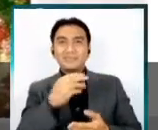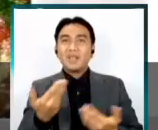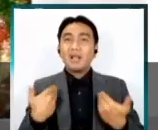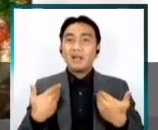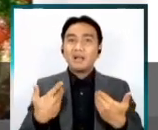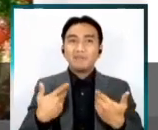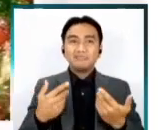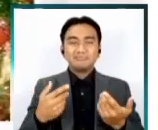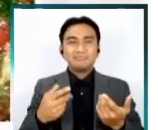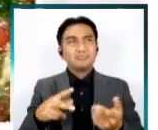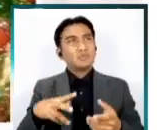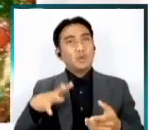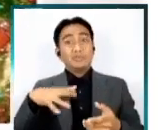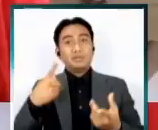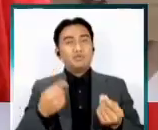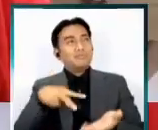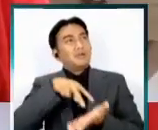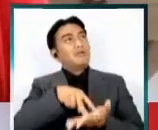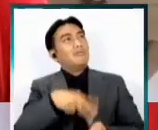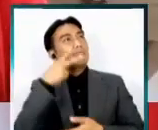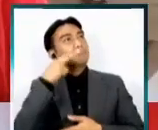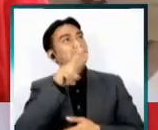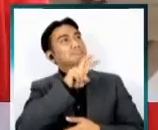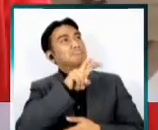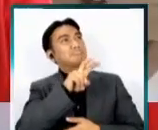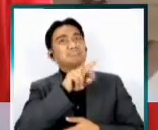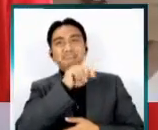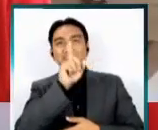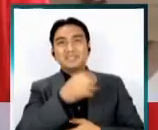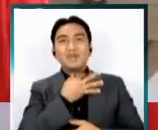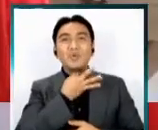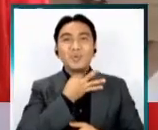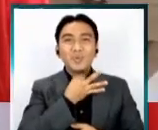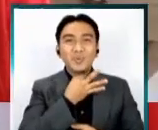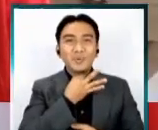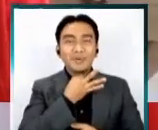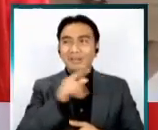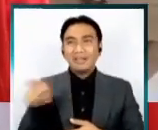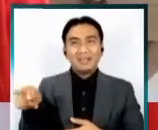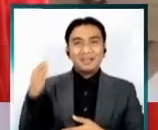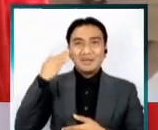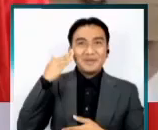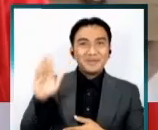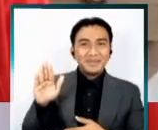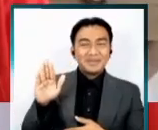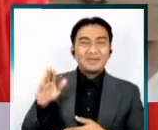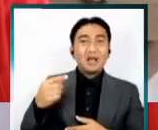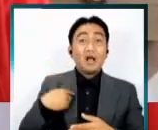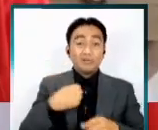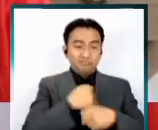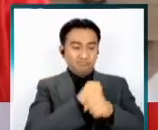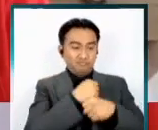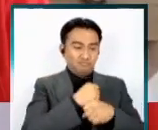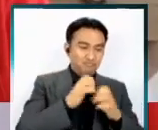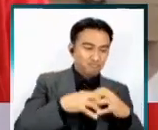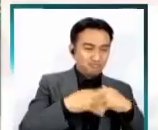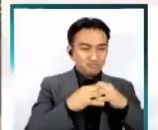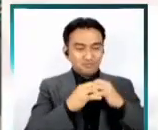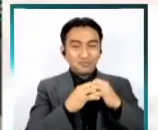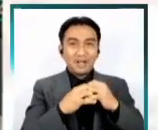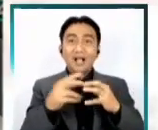while, ask question. Mayroon na hindi marunong, akala nila nung ginagawa ko, nakita nila doon ako sa may